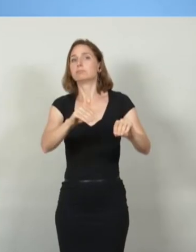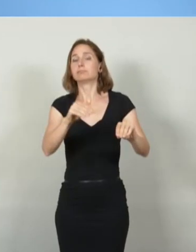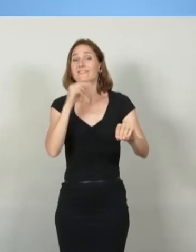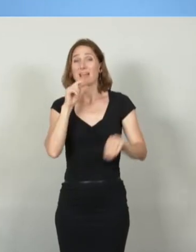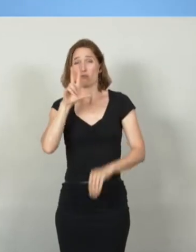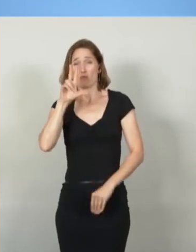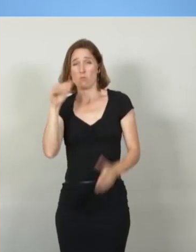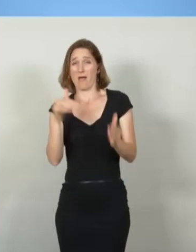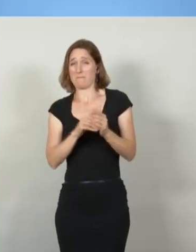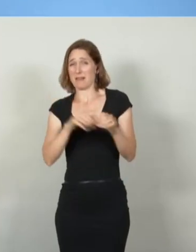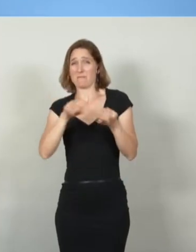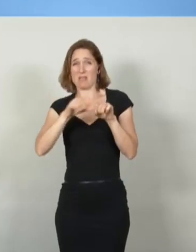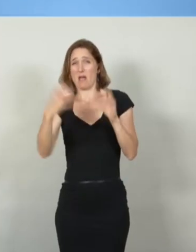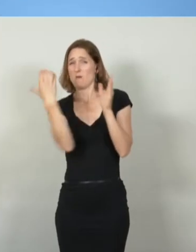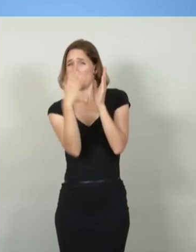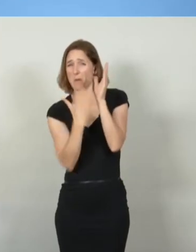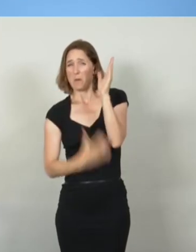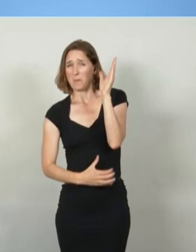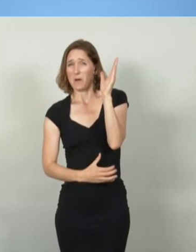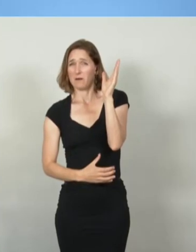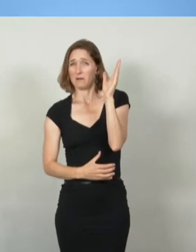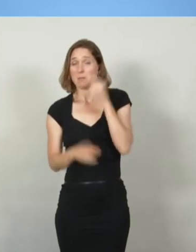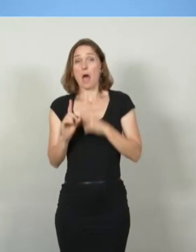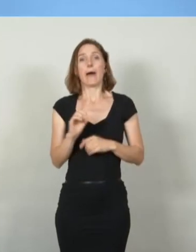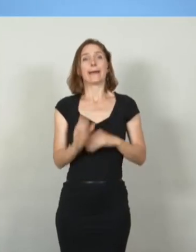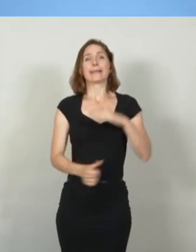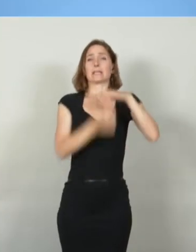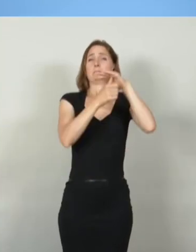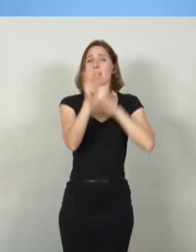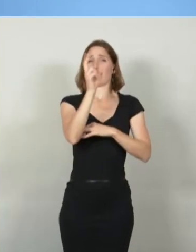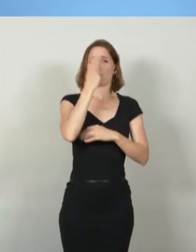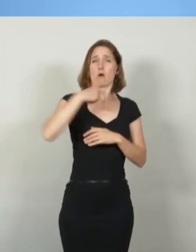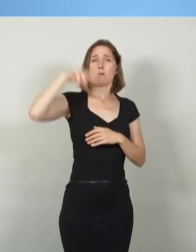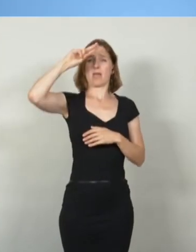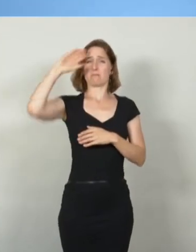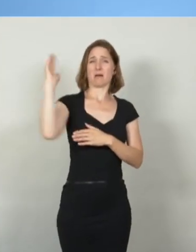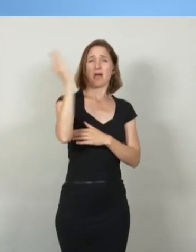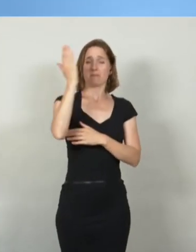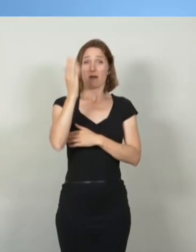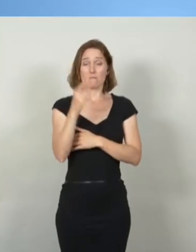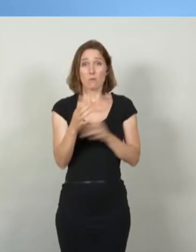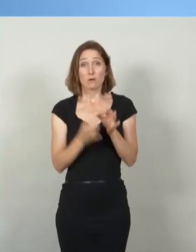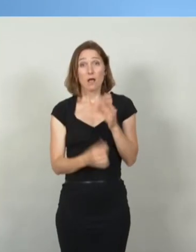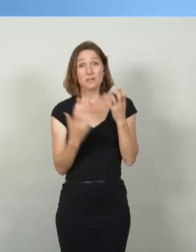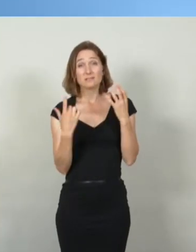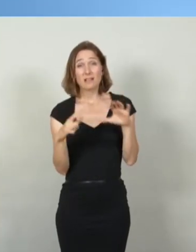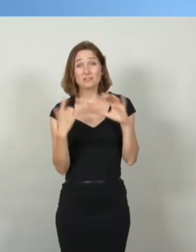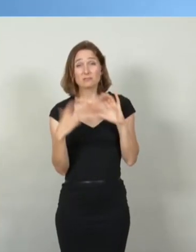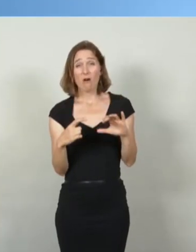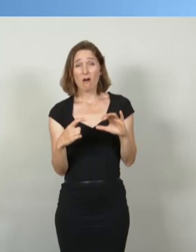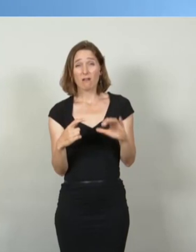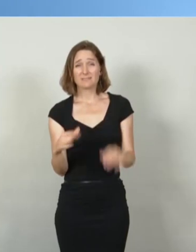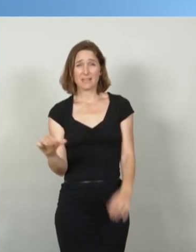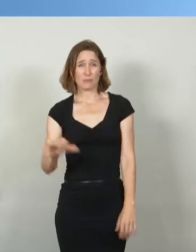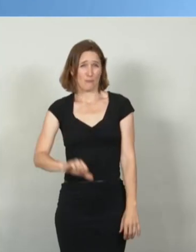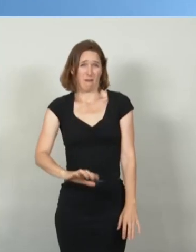et ce n'est pas capital verte européenne et vous vous en avez 700 mais c'est dérisoire en réalité je crois que